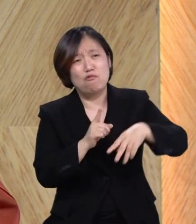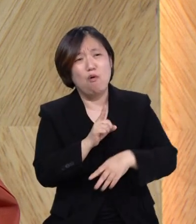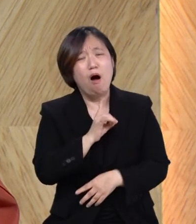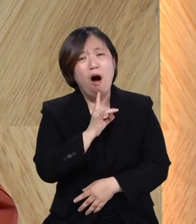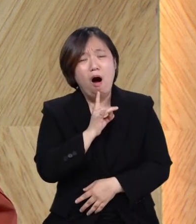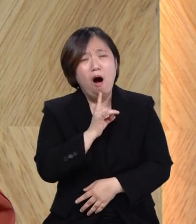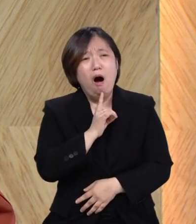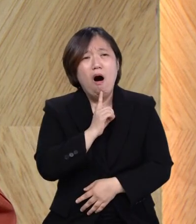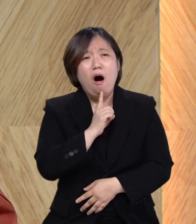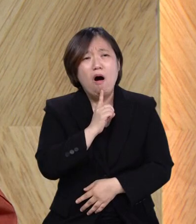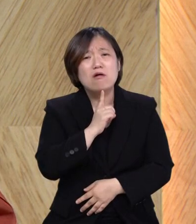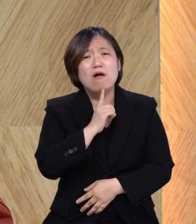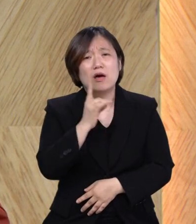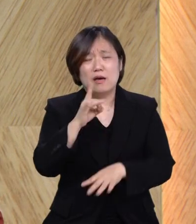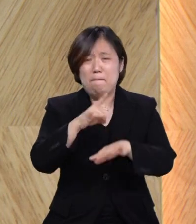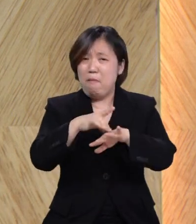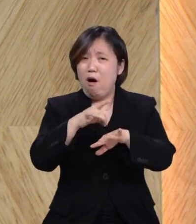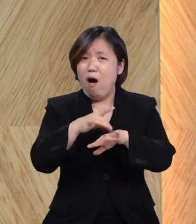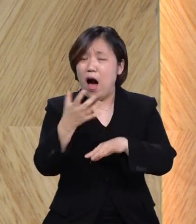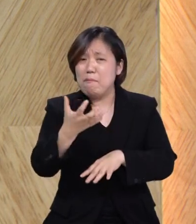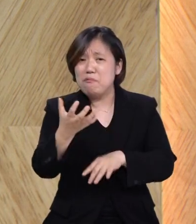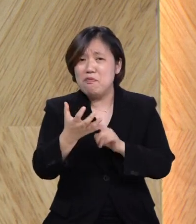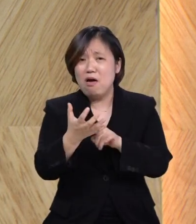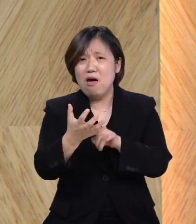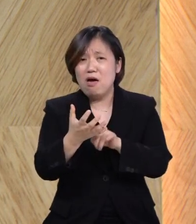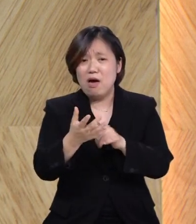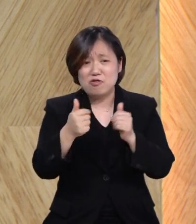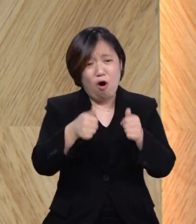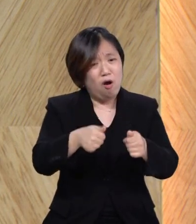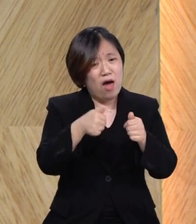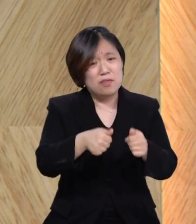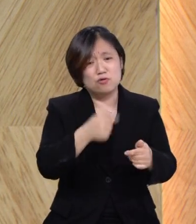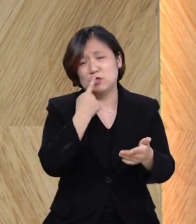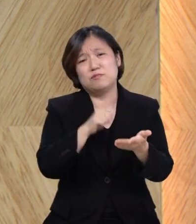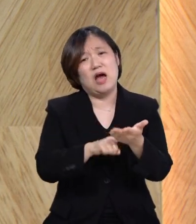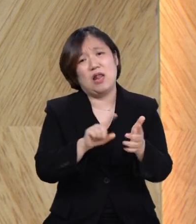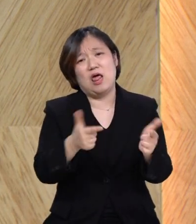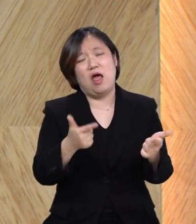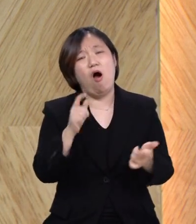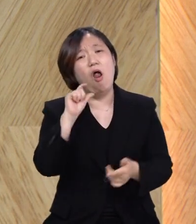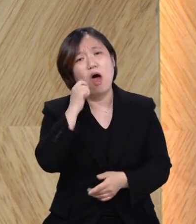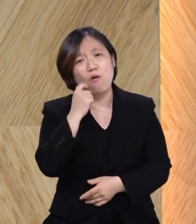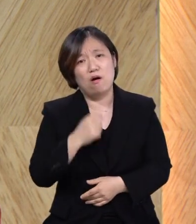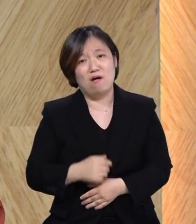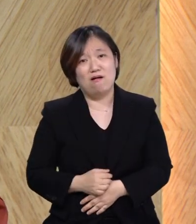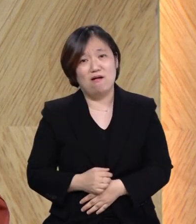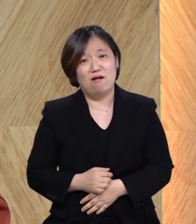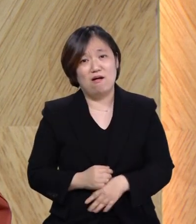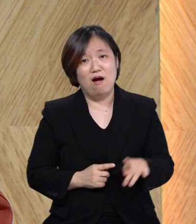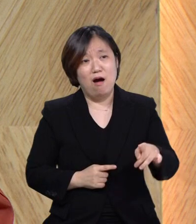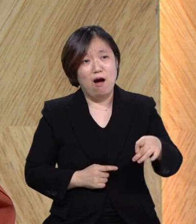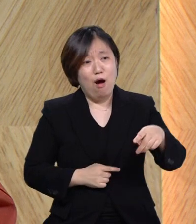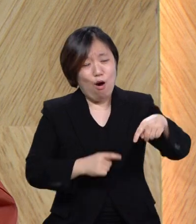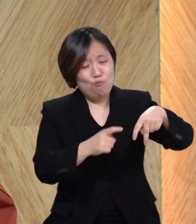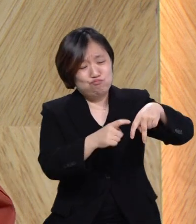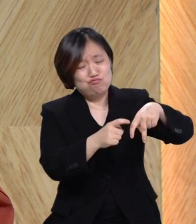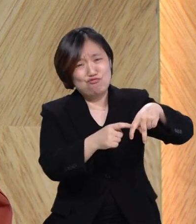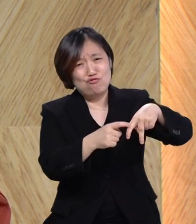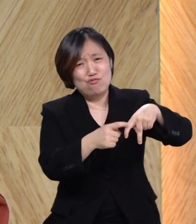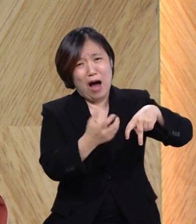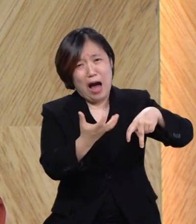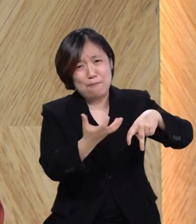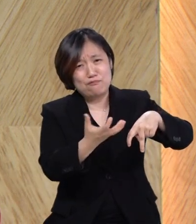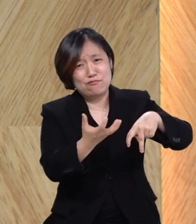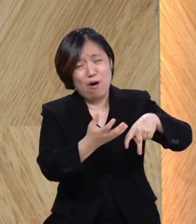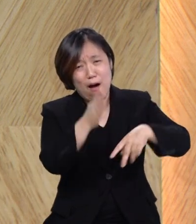아프신 분들의 108배 하는게 사실 쉬운 일이 아니거든요 그래서 저 같은 경우에도 무릎에 관절염이 있거나 무릎이